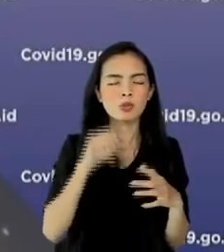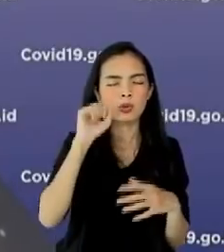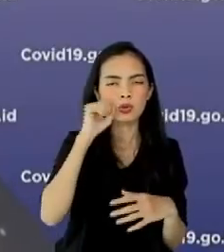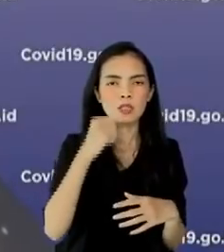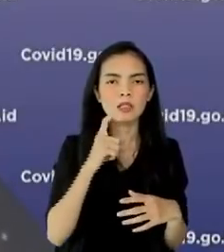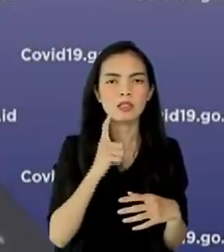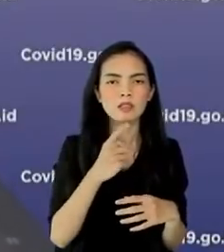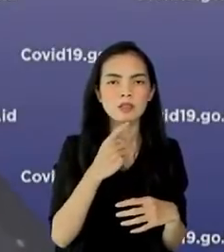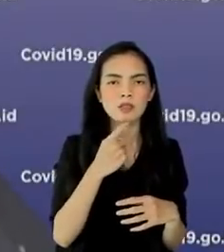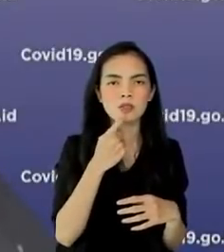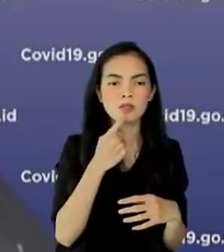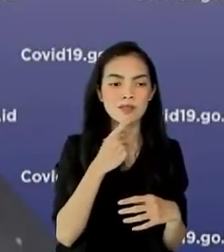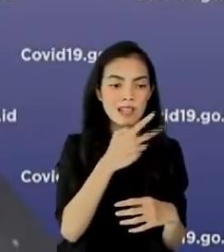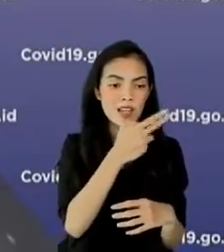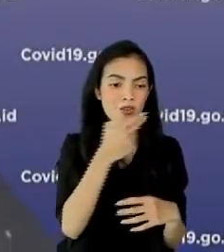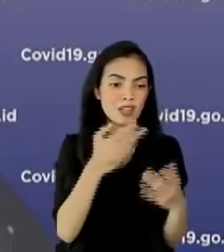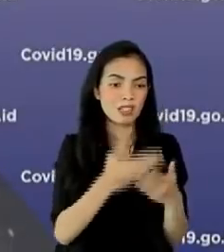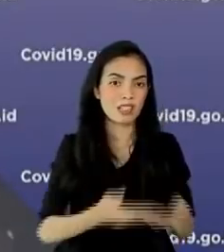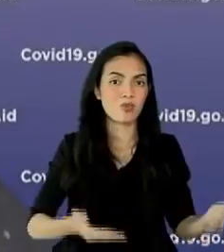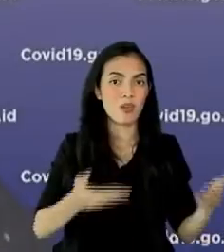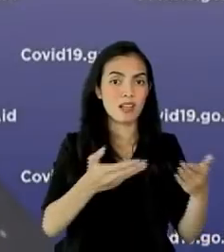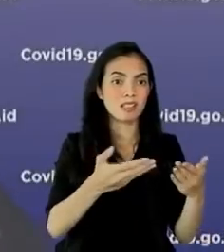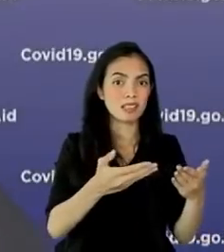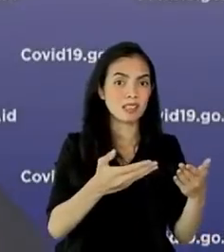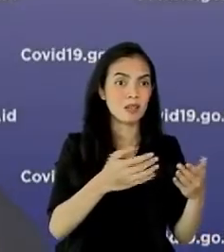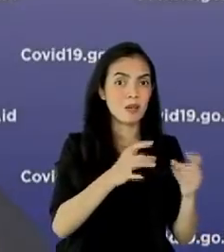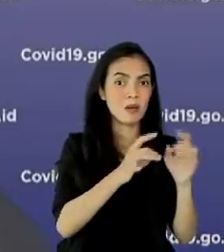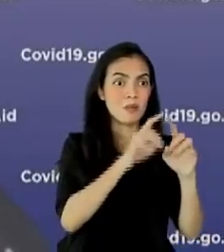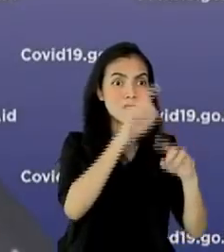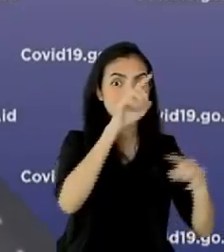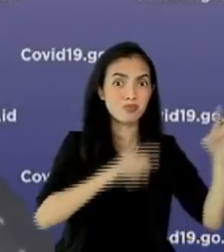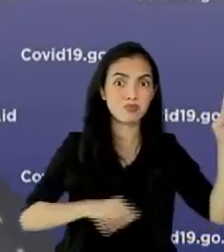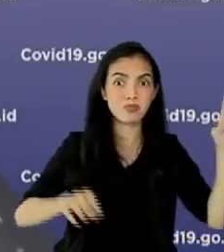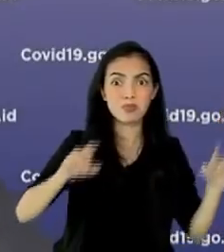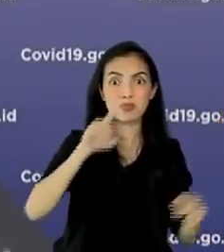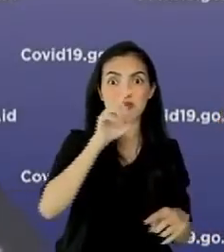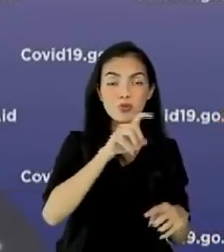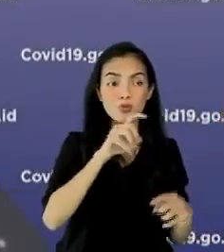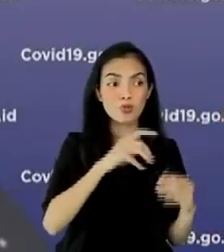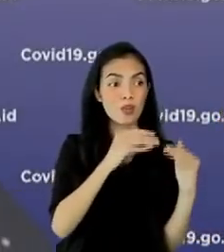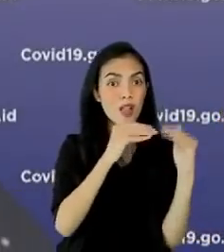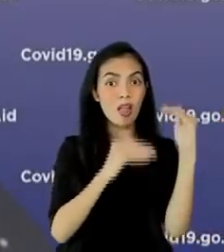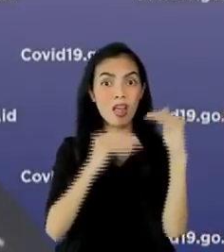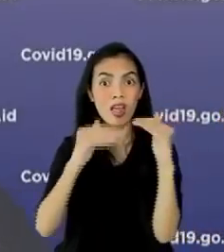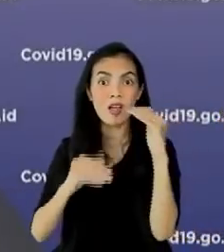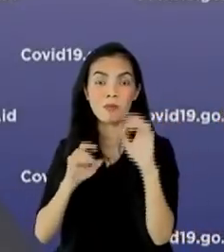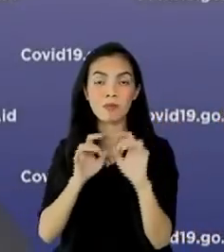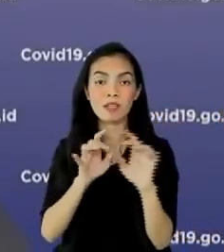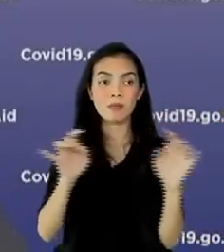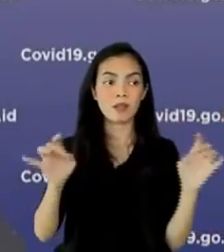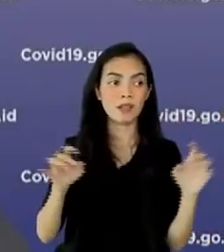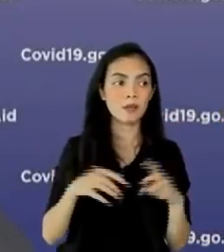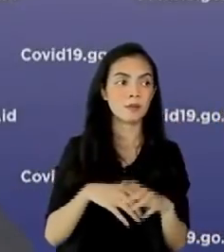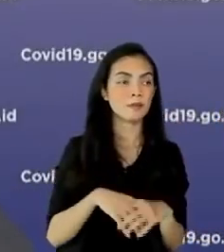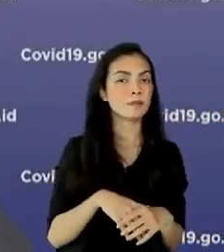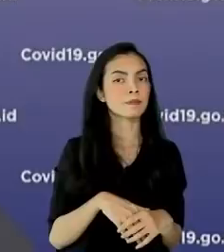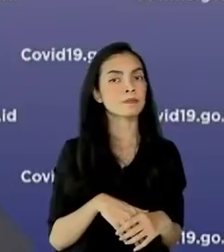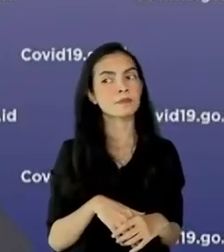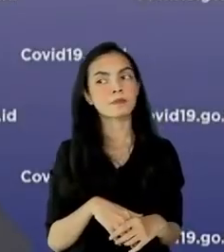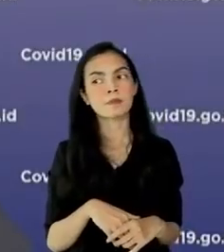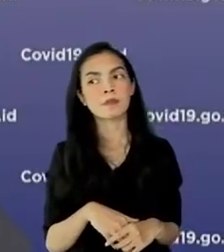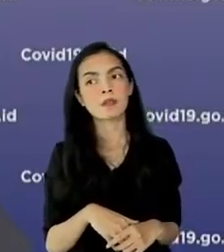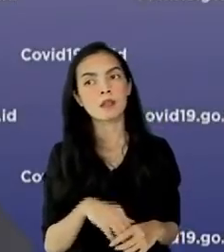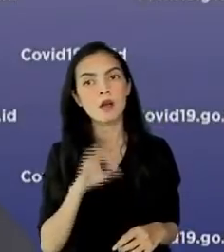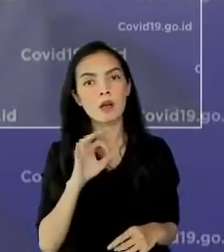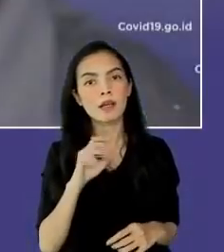kompleksitas ketika berbicara Sabang sampai Merauke yang punya kebutuhan berbeda-beda dan needs dan gaps-nya juga berbeda-beda. Oke, saya pindah ke